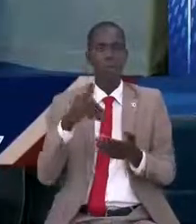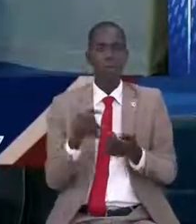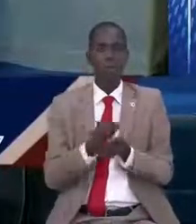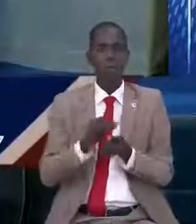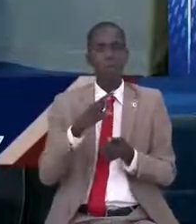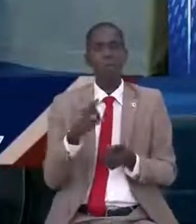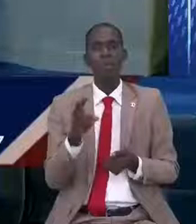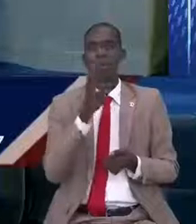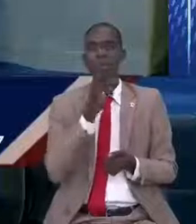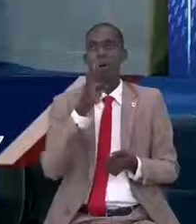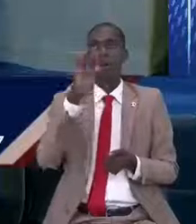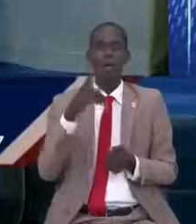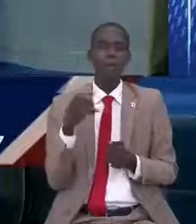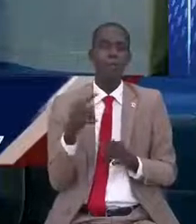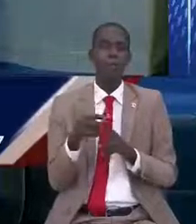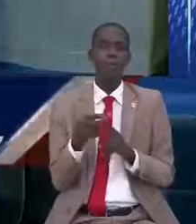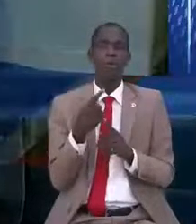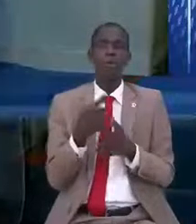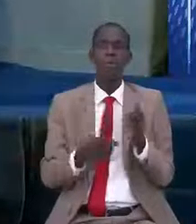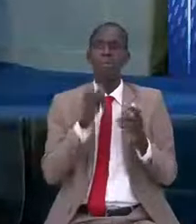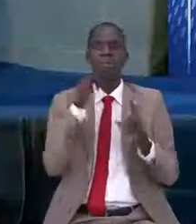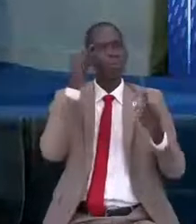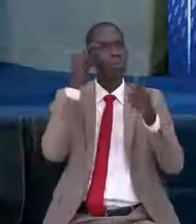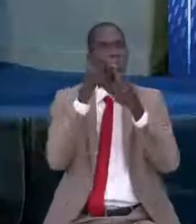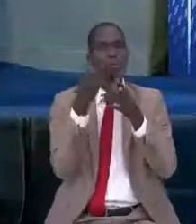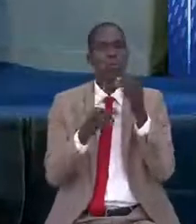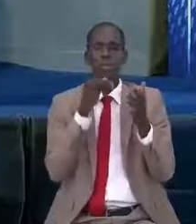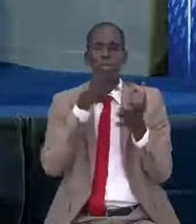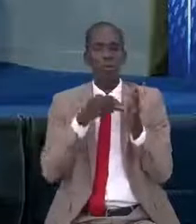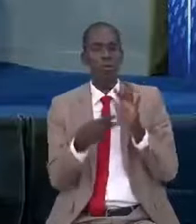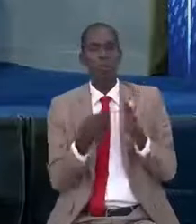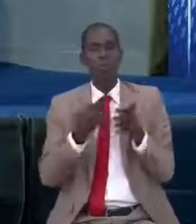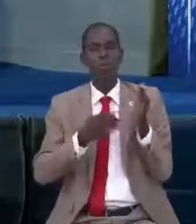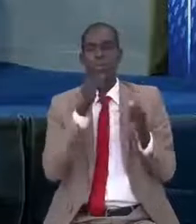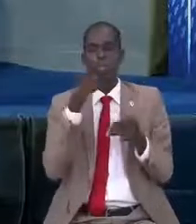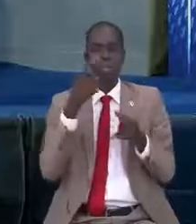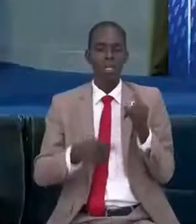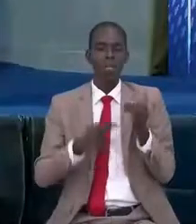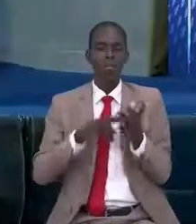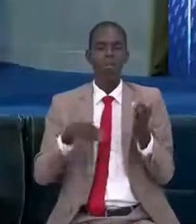parole, après l'avoir purifiée par le baptême d'eau. Quel est le but? Quel est l'objectif? Quel est